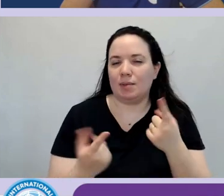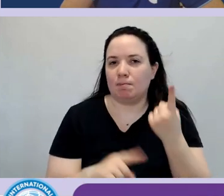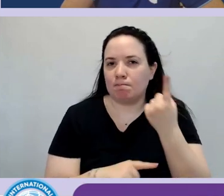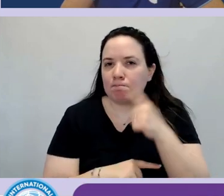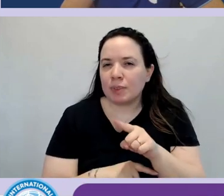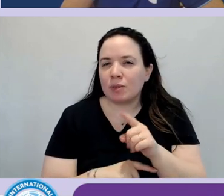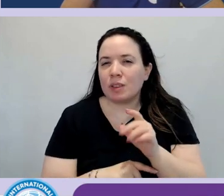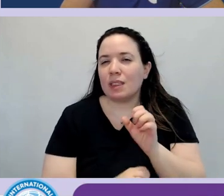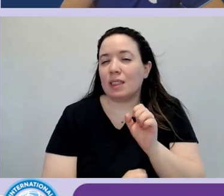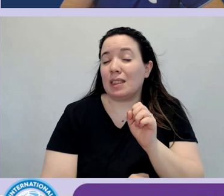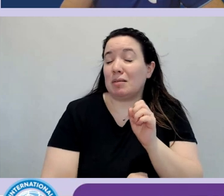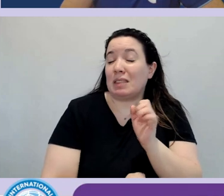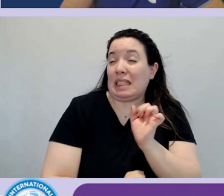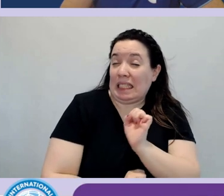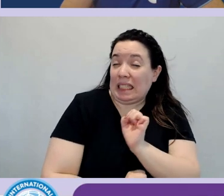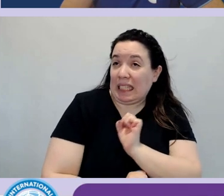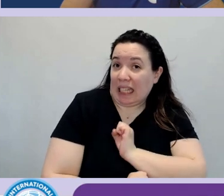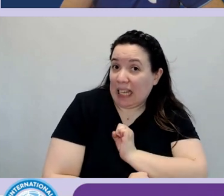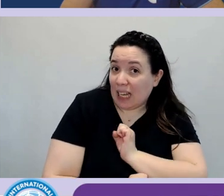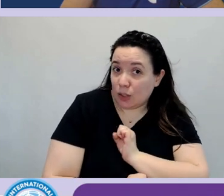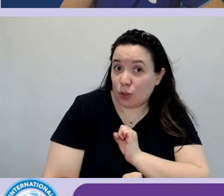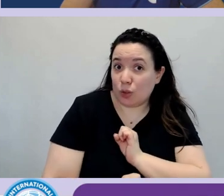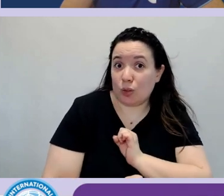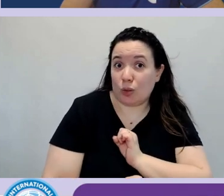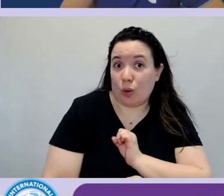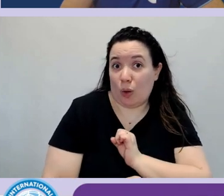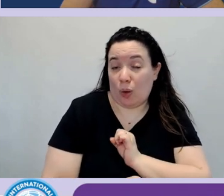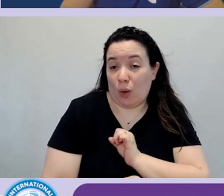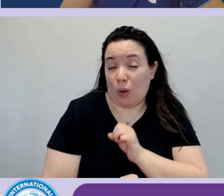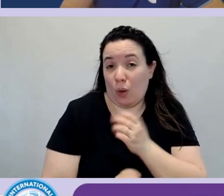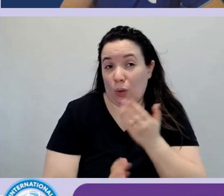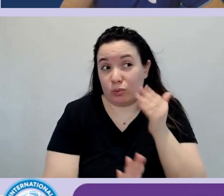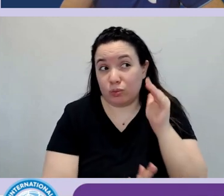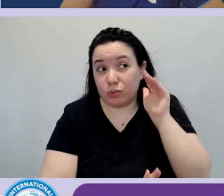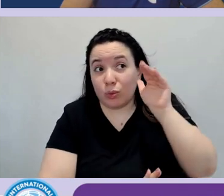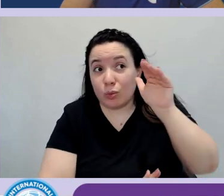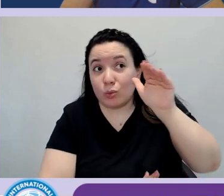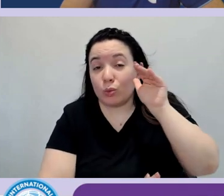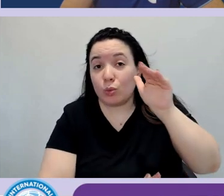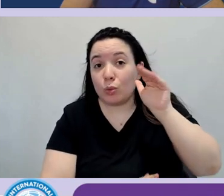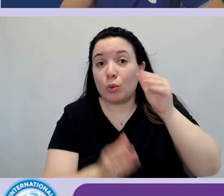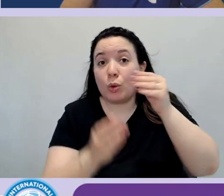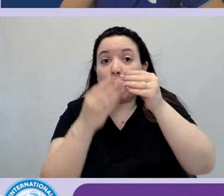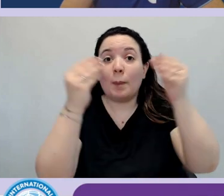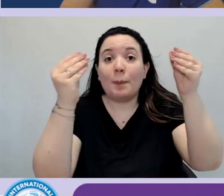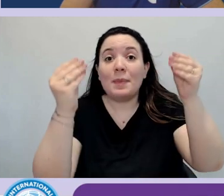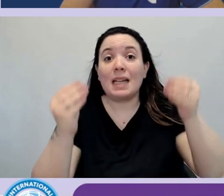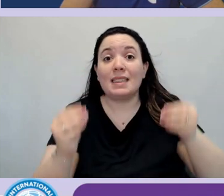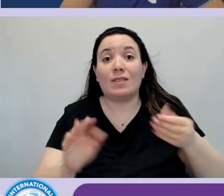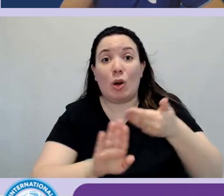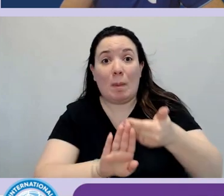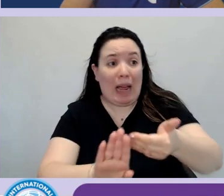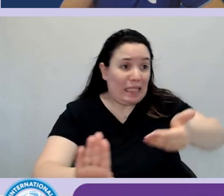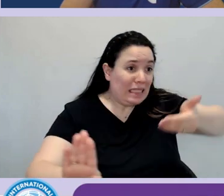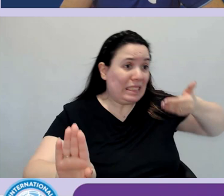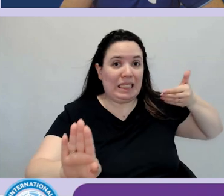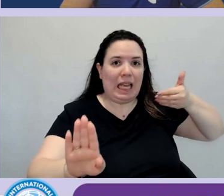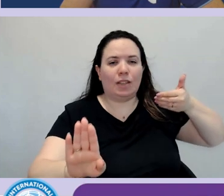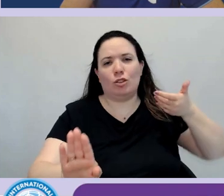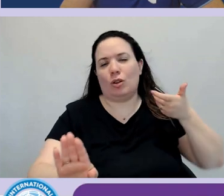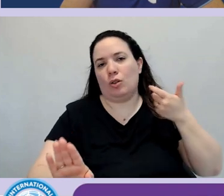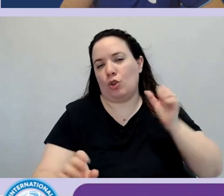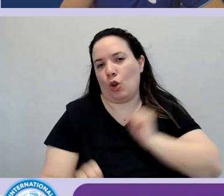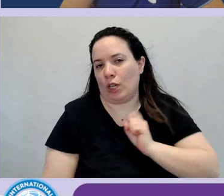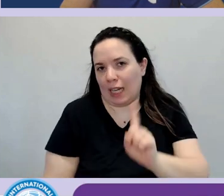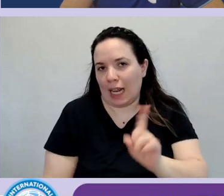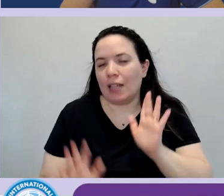Quindi non credo che in futuro qualche piattaforma possa rimanere er al di fuori di questo